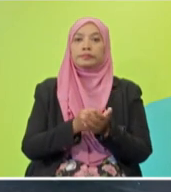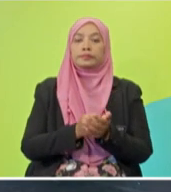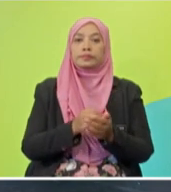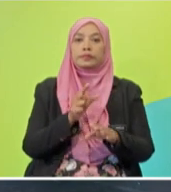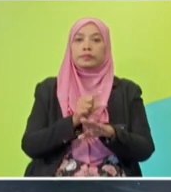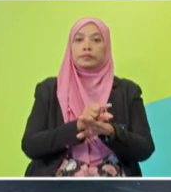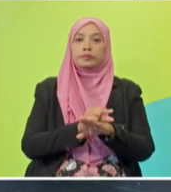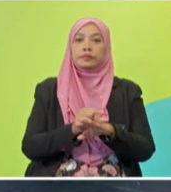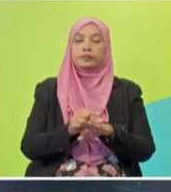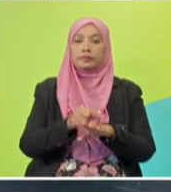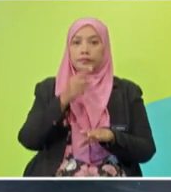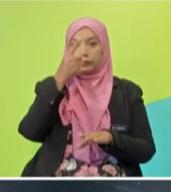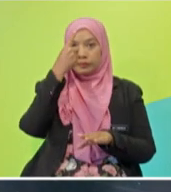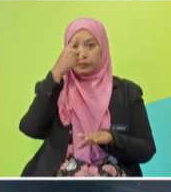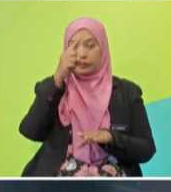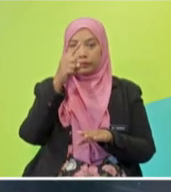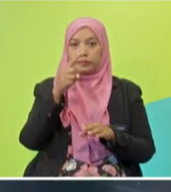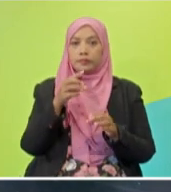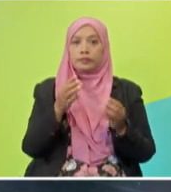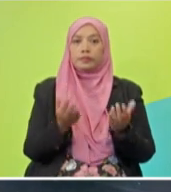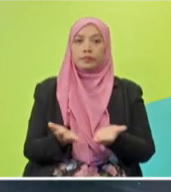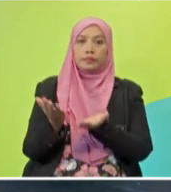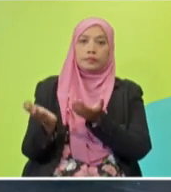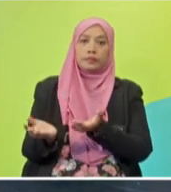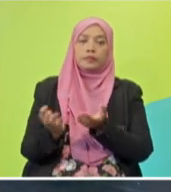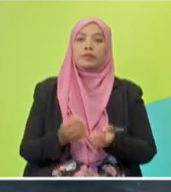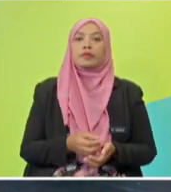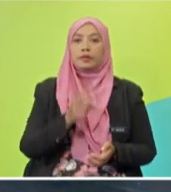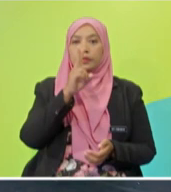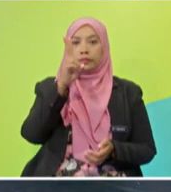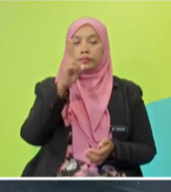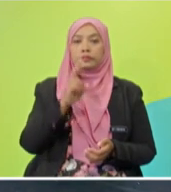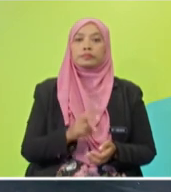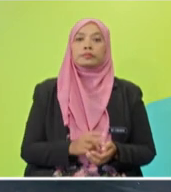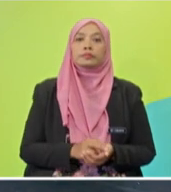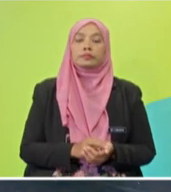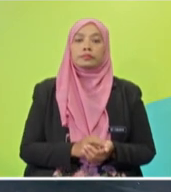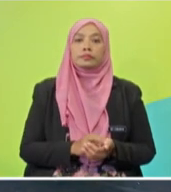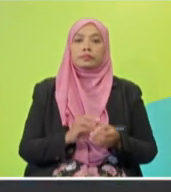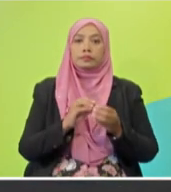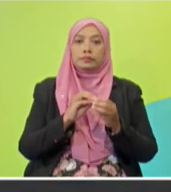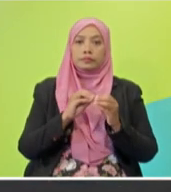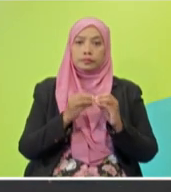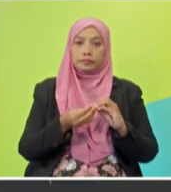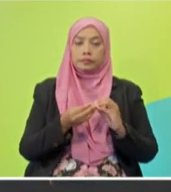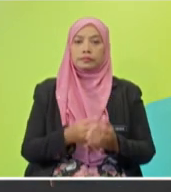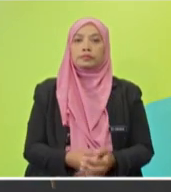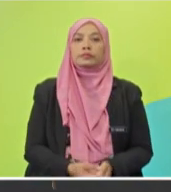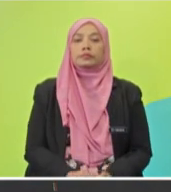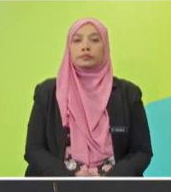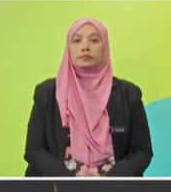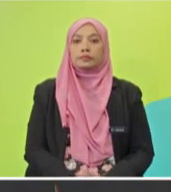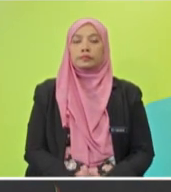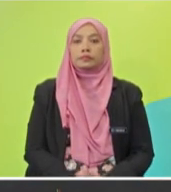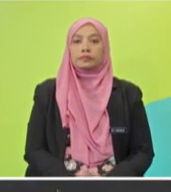digunakan untuk membanding dua kuantiti, Sean. Sebab tu Tuan Sean nampak semua ada dua kuantiti, kan? dan yang sama jenis dan diukur dalam unit yang sama.